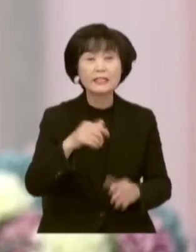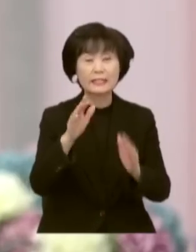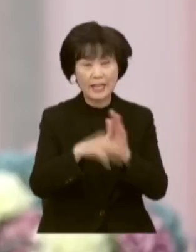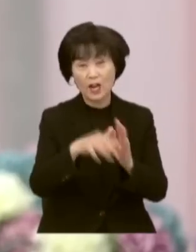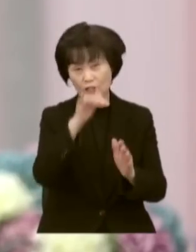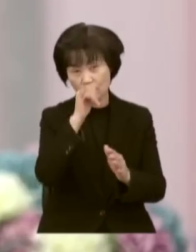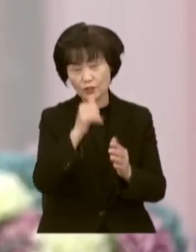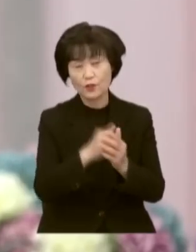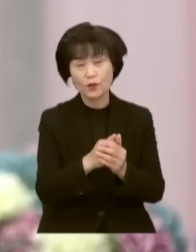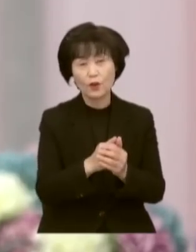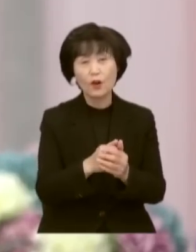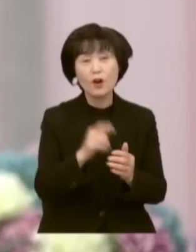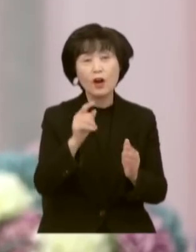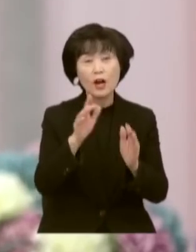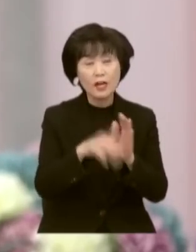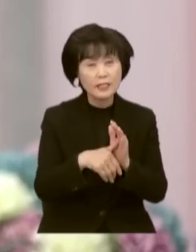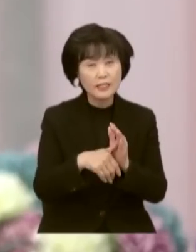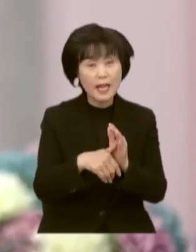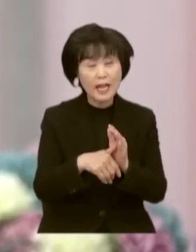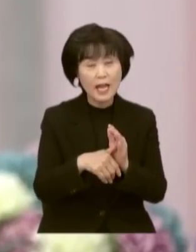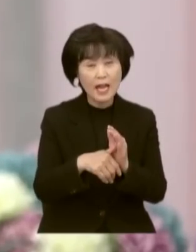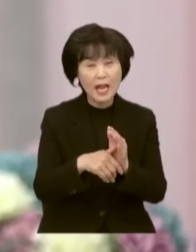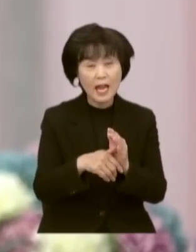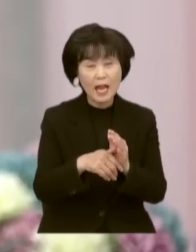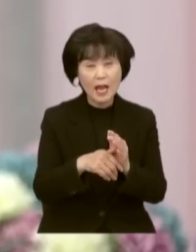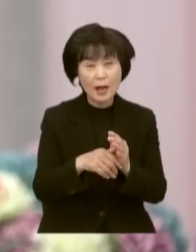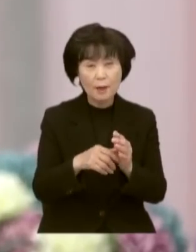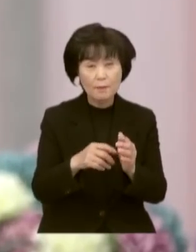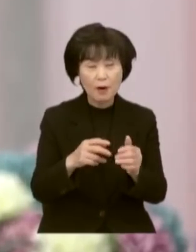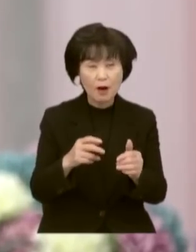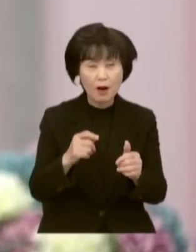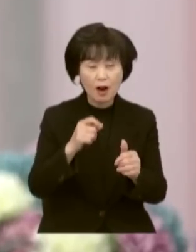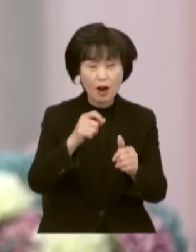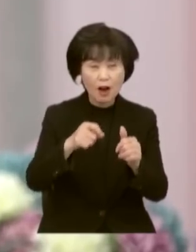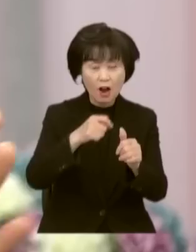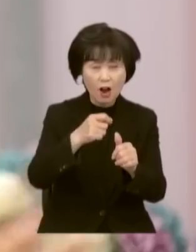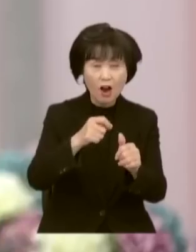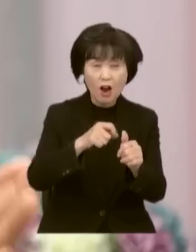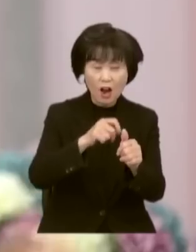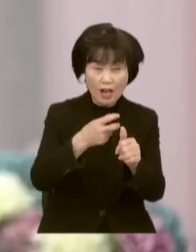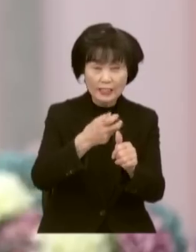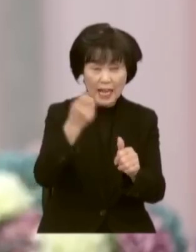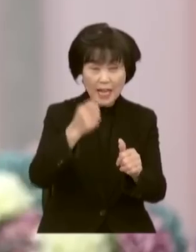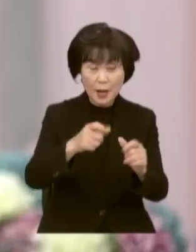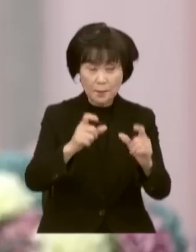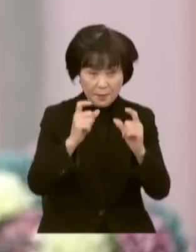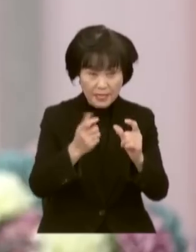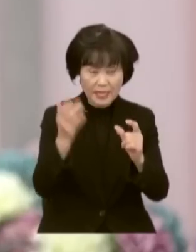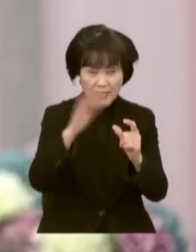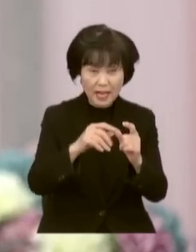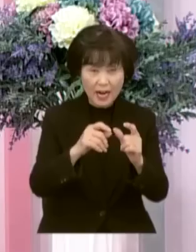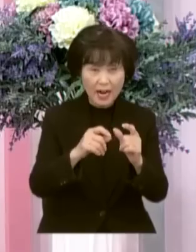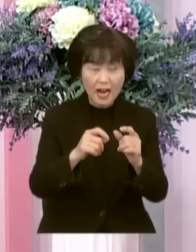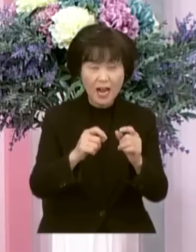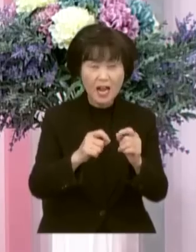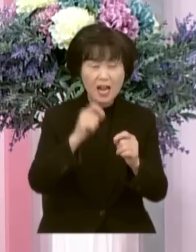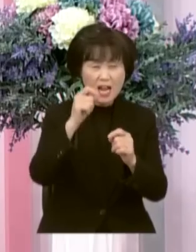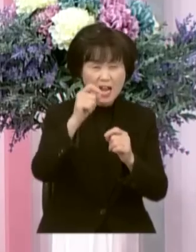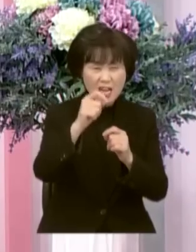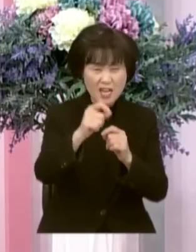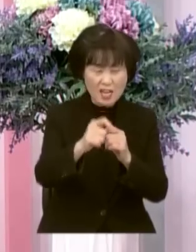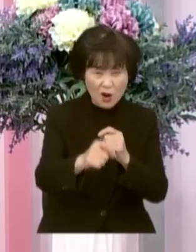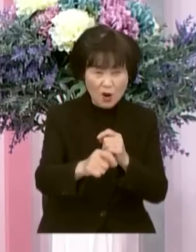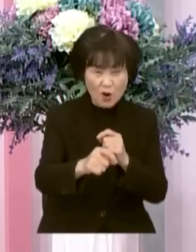선고를 내렸다가 게다가 무기 뭐 노동 교화형 그 평생 그걸 하는 거를 했다가